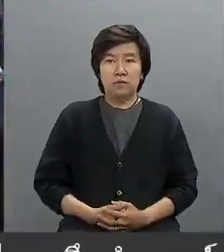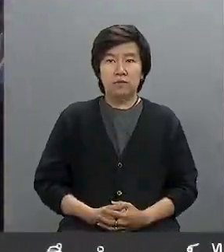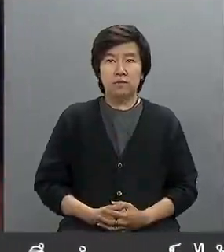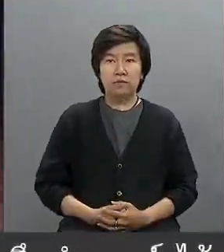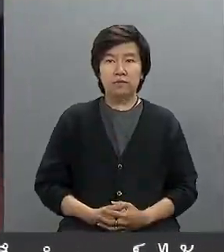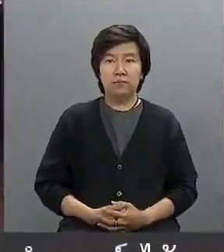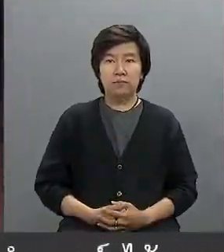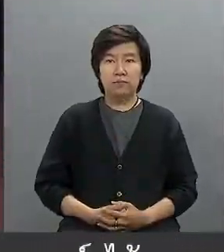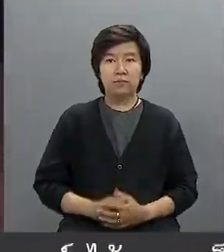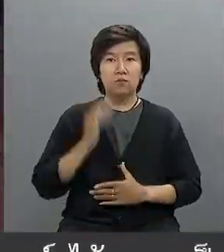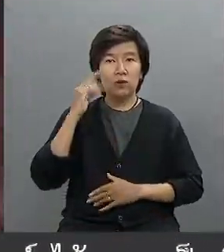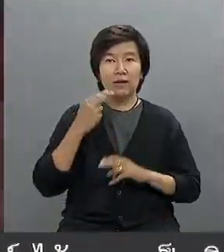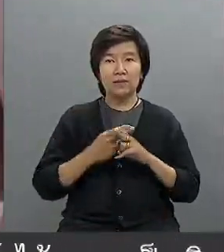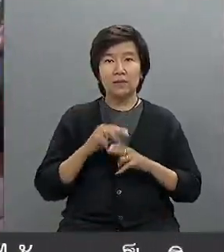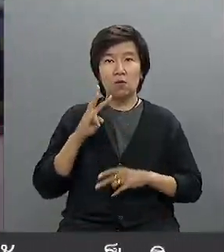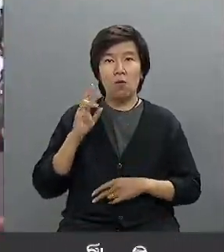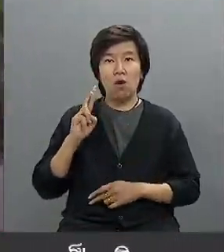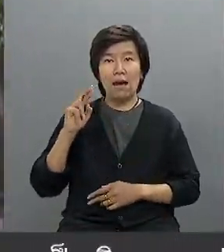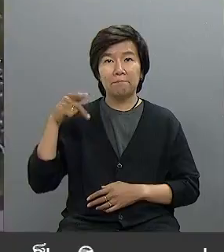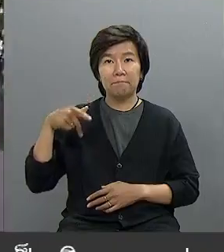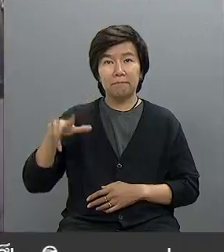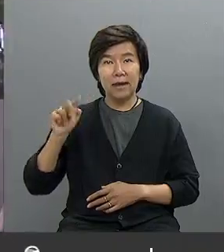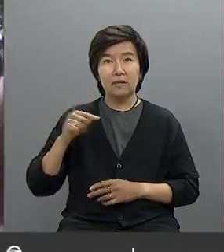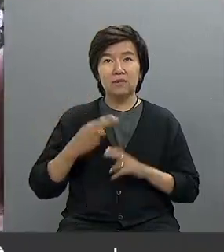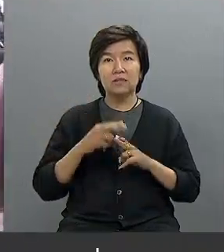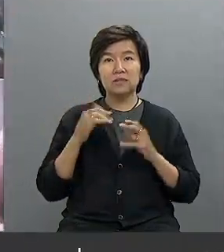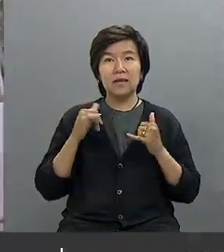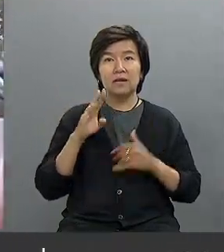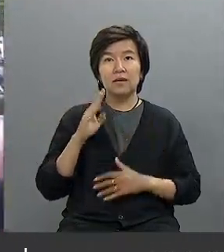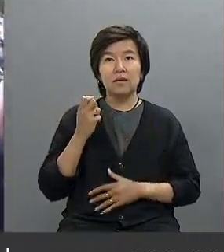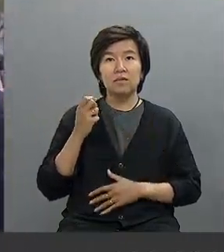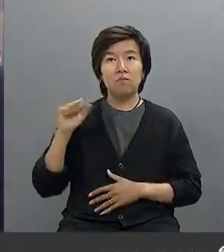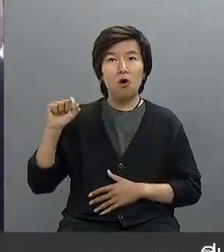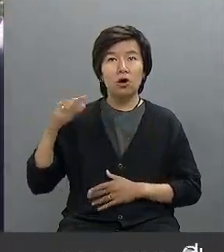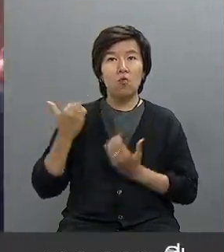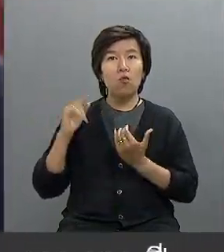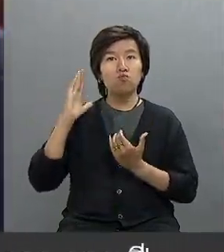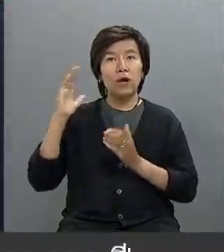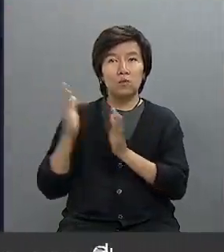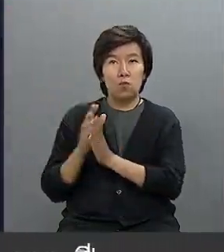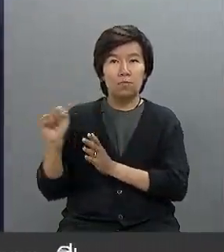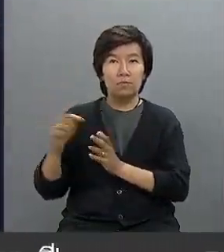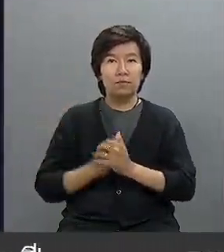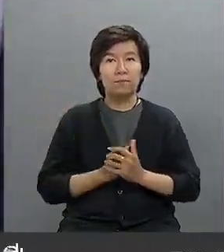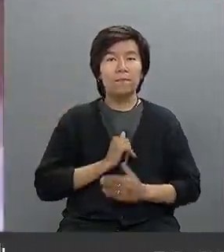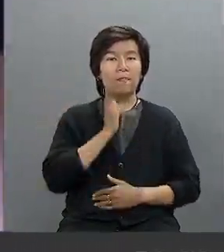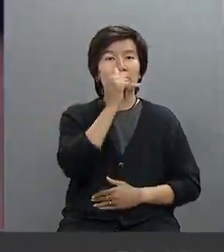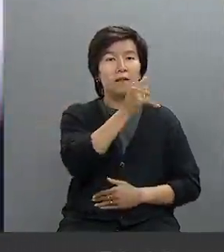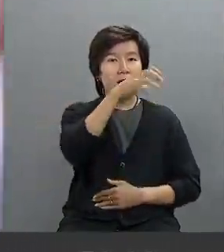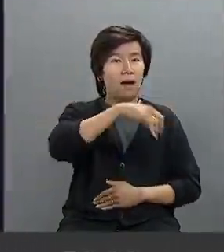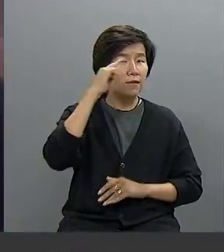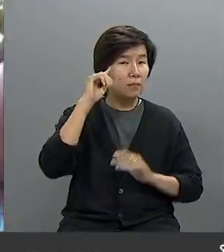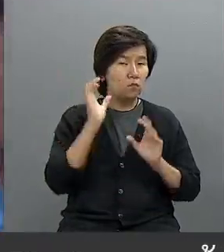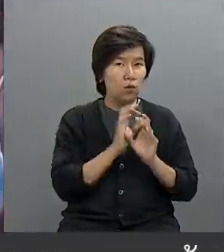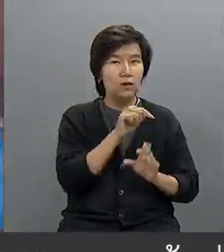นายวรพัฒน์ตั้งภากรหรือว่าบอสลูกชายพันตำรวจโทบัญญินตั้งภากรเข้าพบกับพนักงานสอบสวนกองบังคับการปราบ